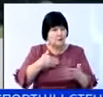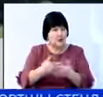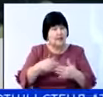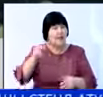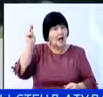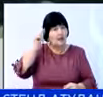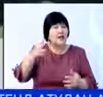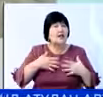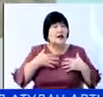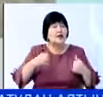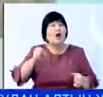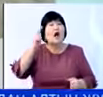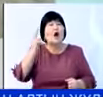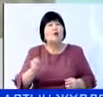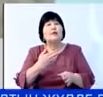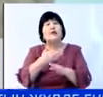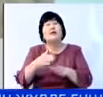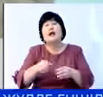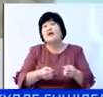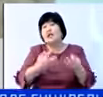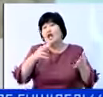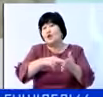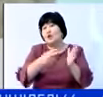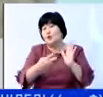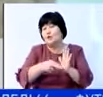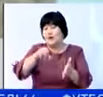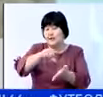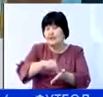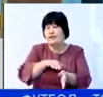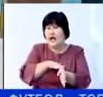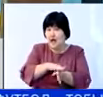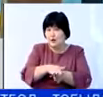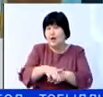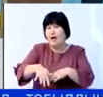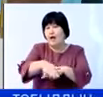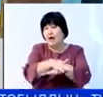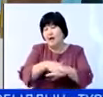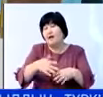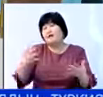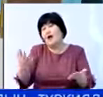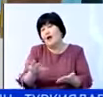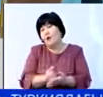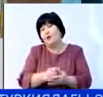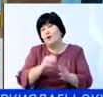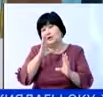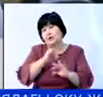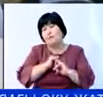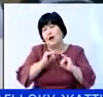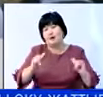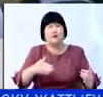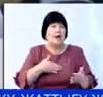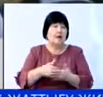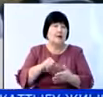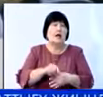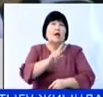білім, денсаулық, әлеуметтік саладағы жарқын жобалардың жүйелі іске асуына, халыққа қол жетімділігін арттыруға атсалыспақ.